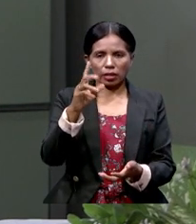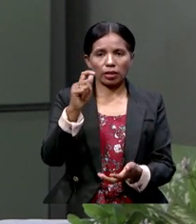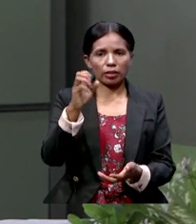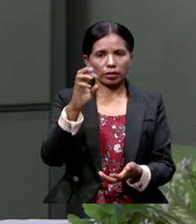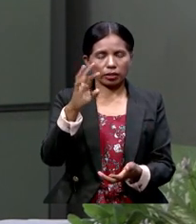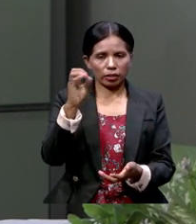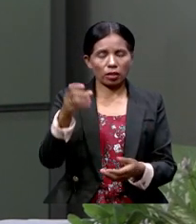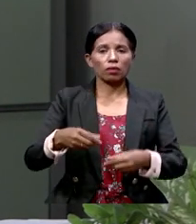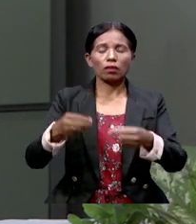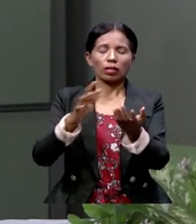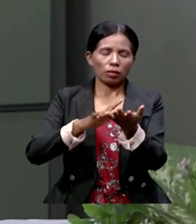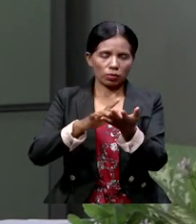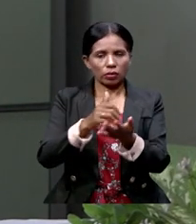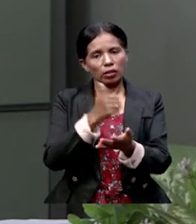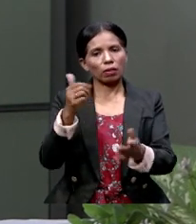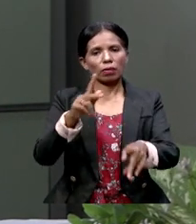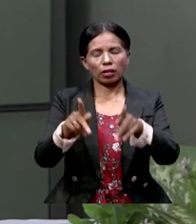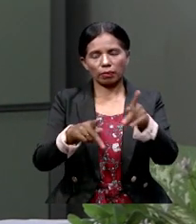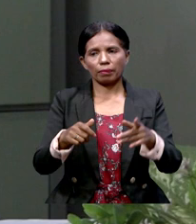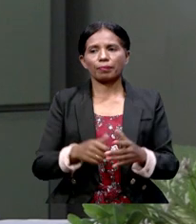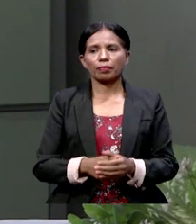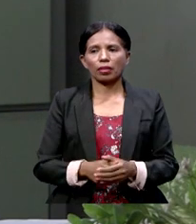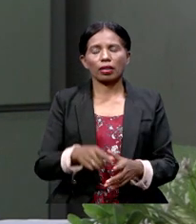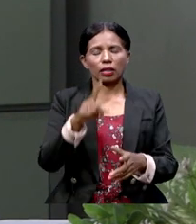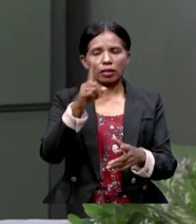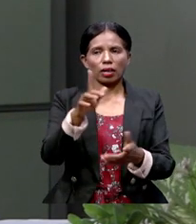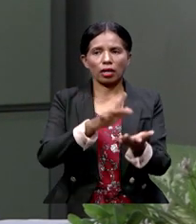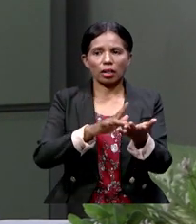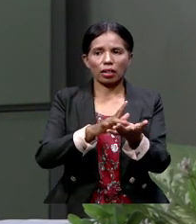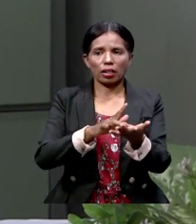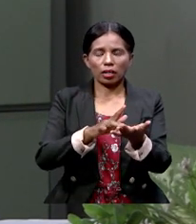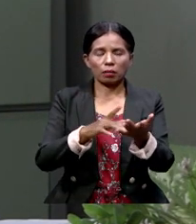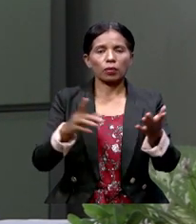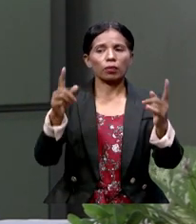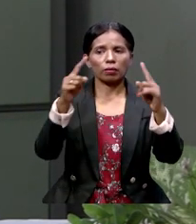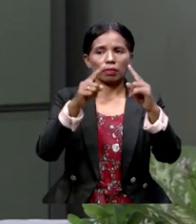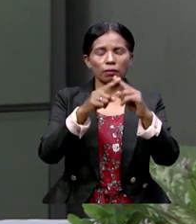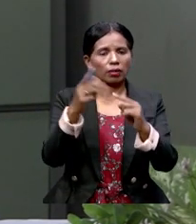ai moruk sil mas amoxilin. Iya paling mas aimoruk di rumah aimoruk ba iha